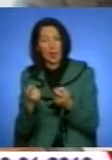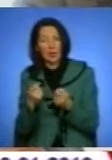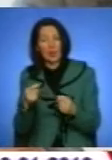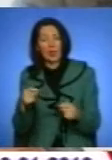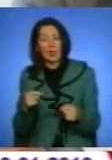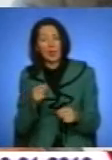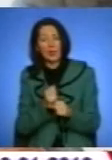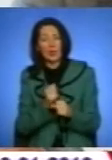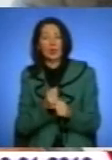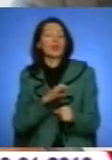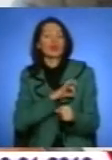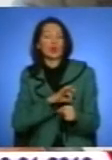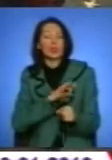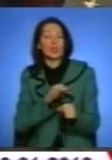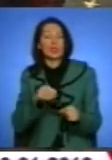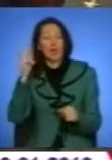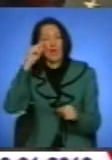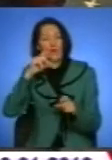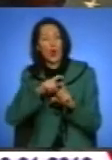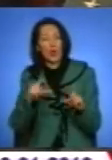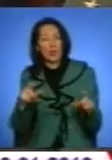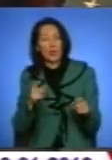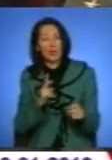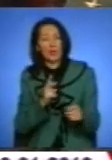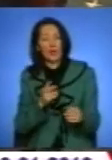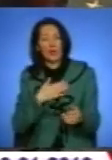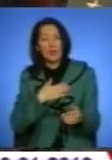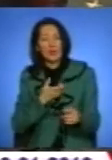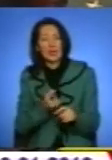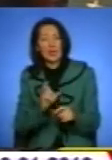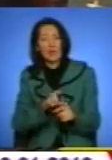нас більшість юристи по освіті працівники, але